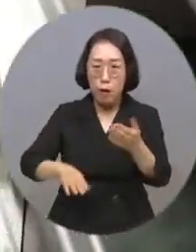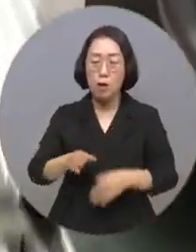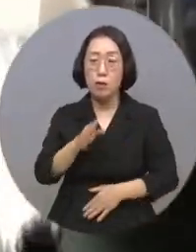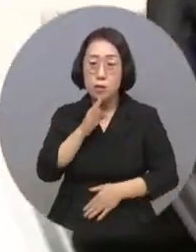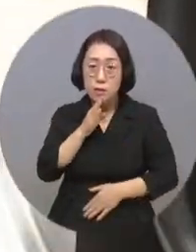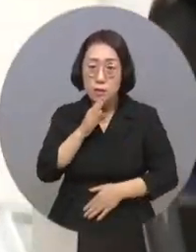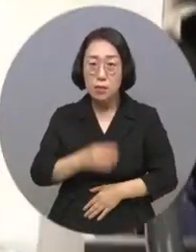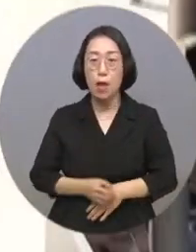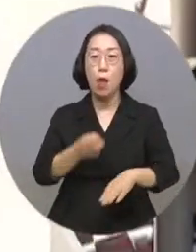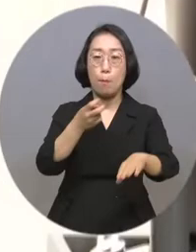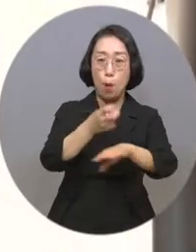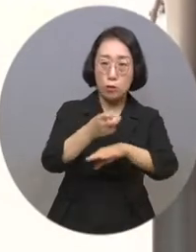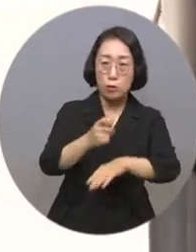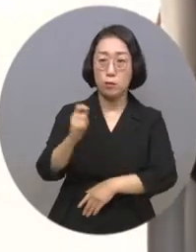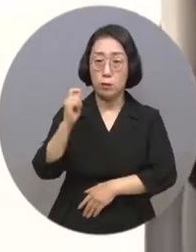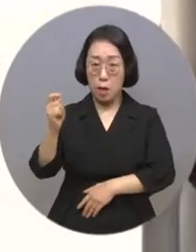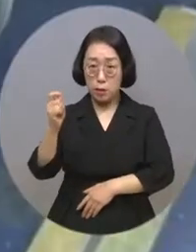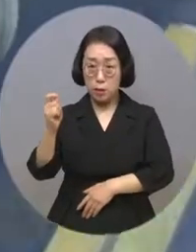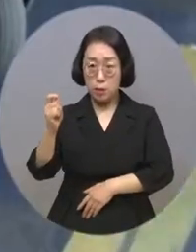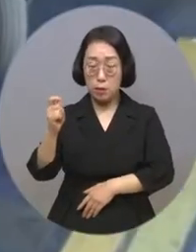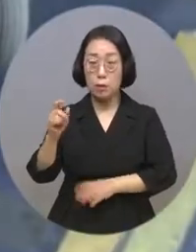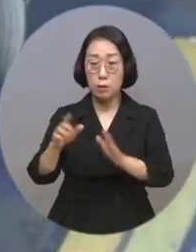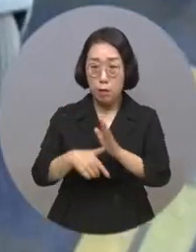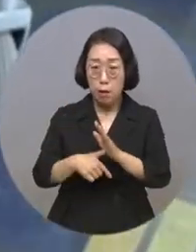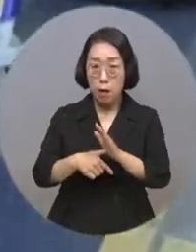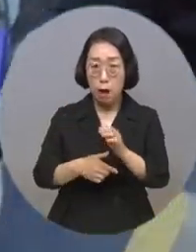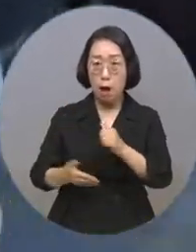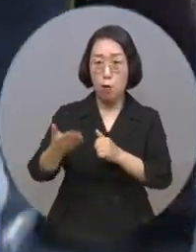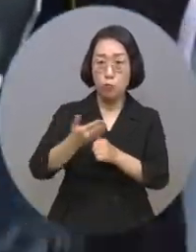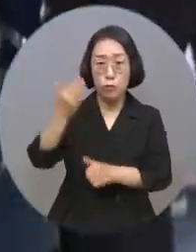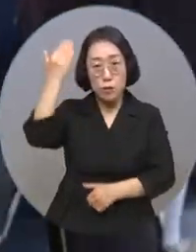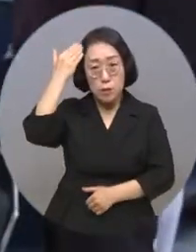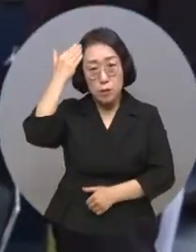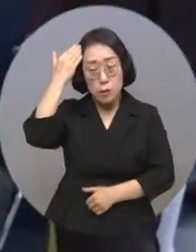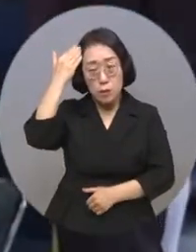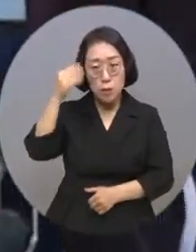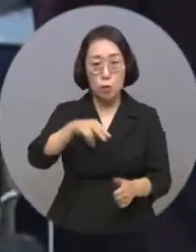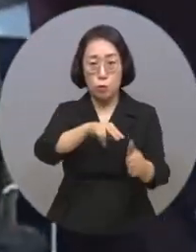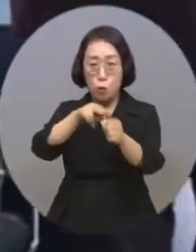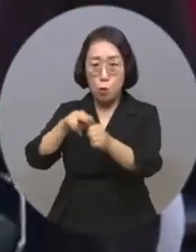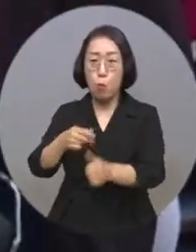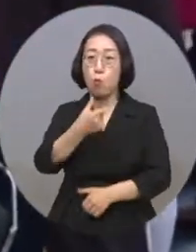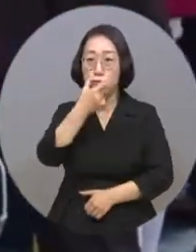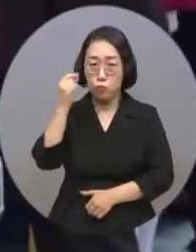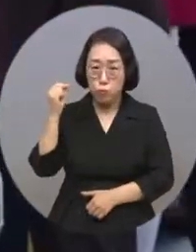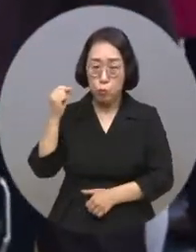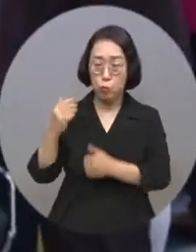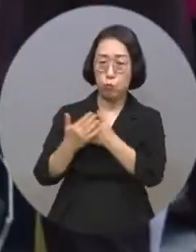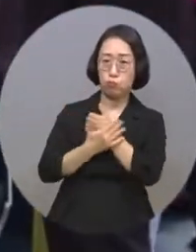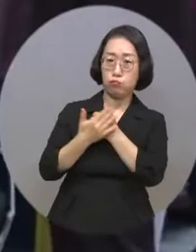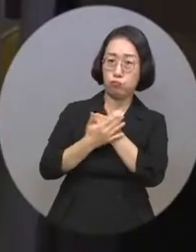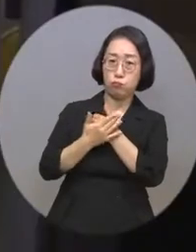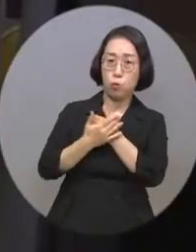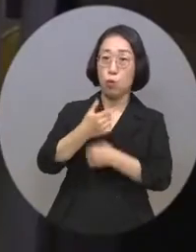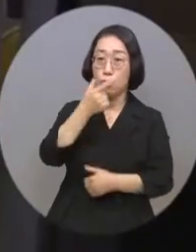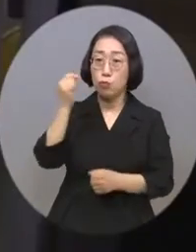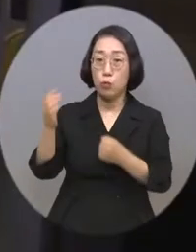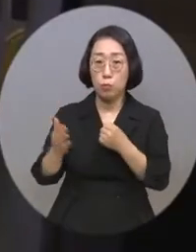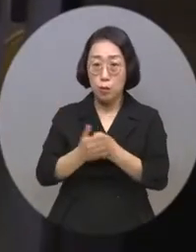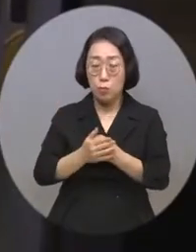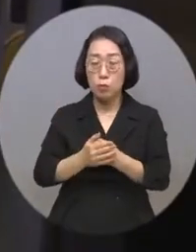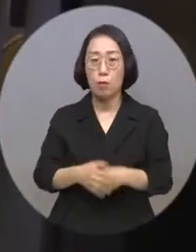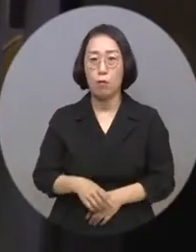자주 이용하는 버스와 택시는 안내정보 부족과 교통약자에 대한 응대 요령 부족 등으로 여전히